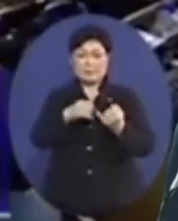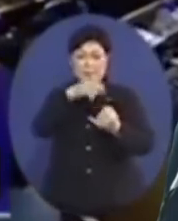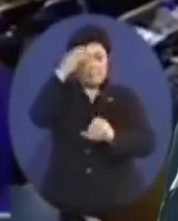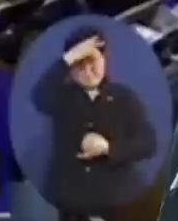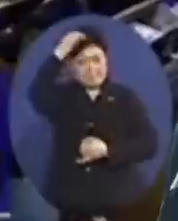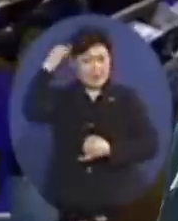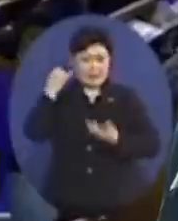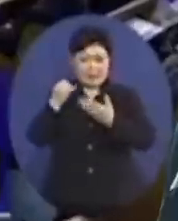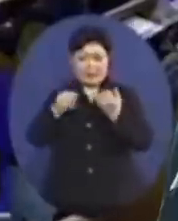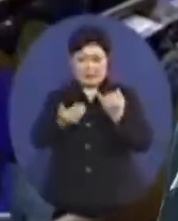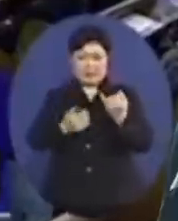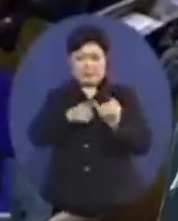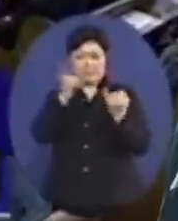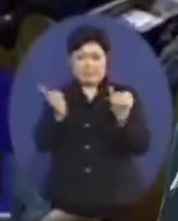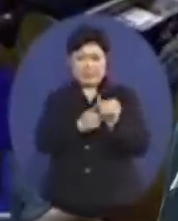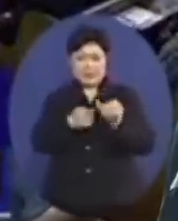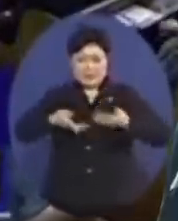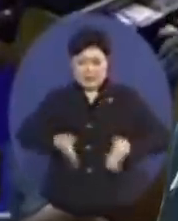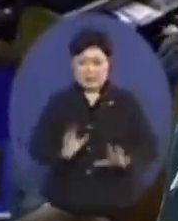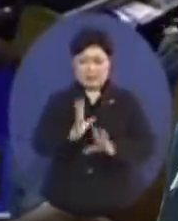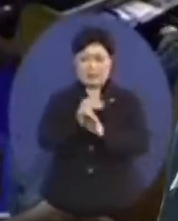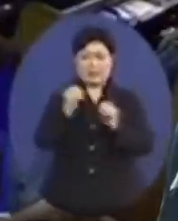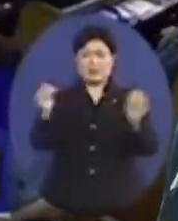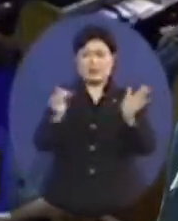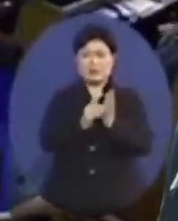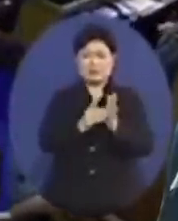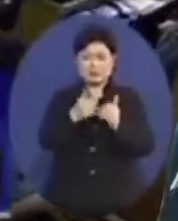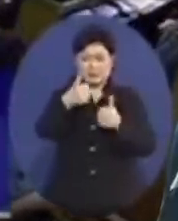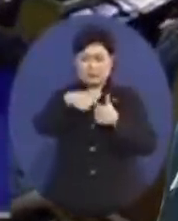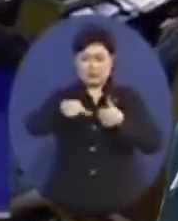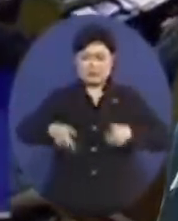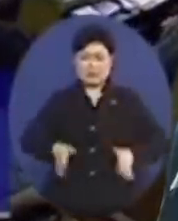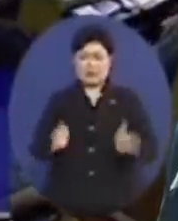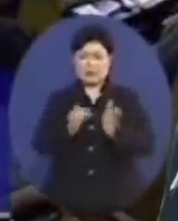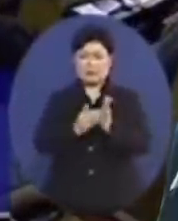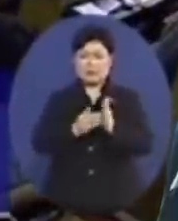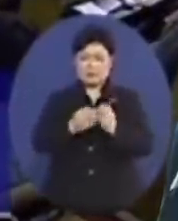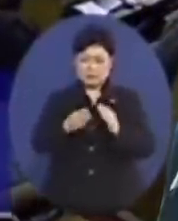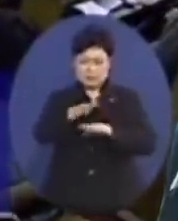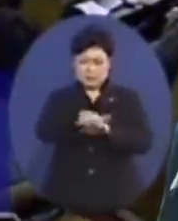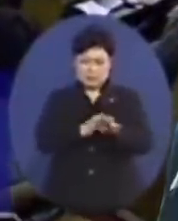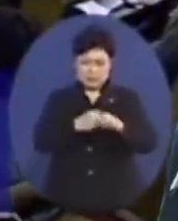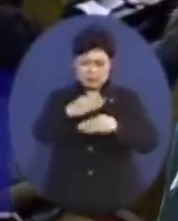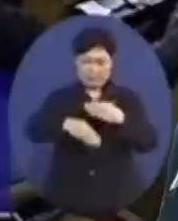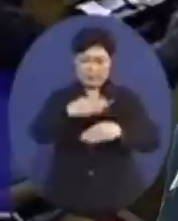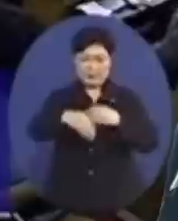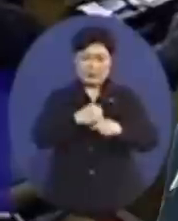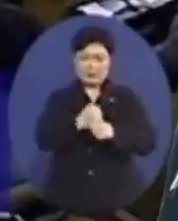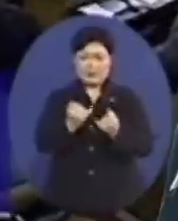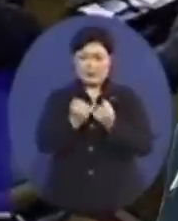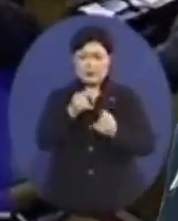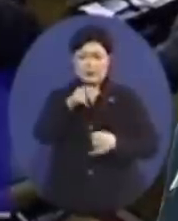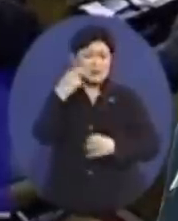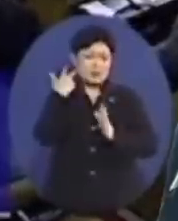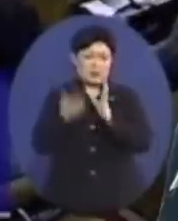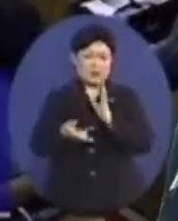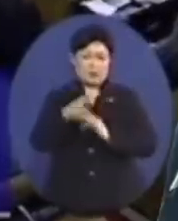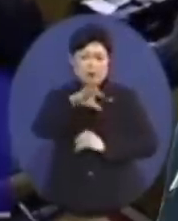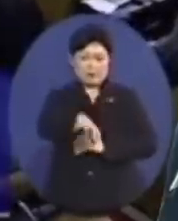그때 해산할 날이 차서 첫 아들을 낳아 강부로 사서 구유에 누였으니 여인은 여관에 있을 곳이